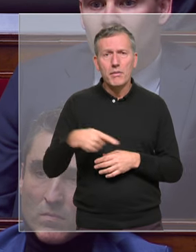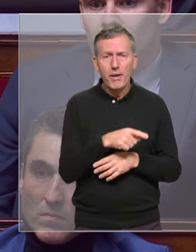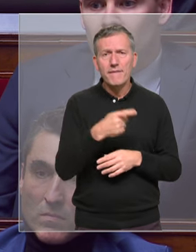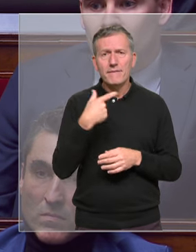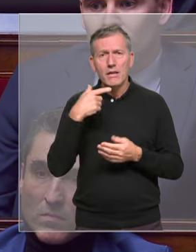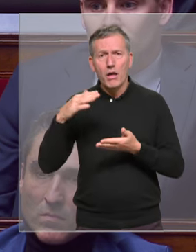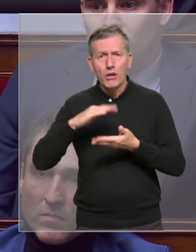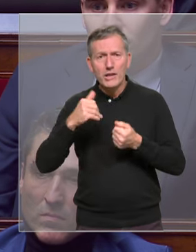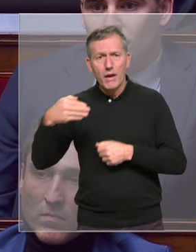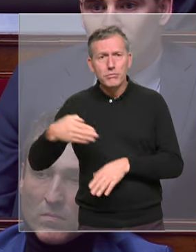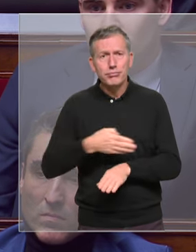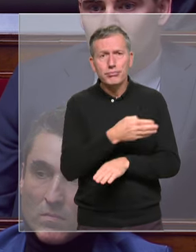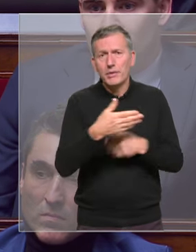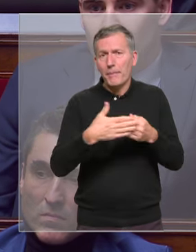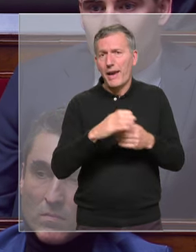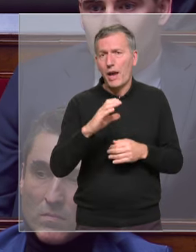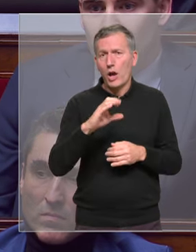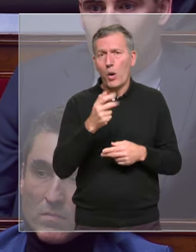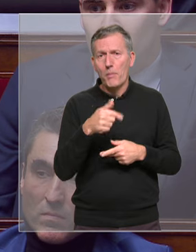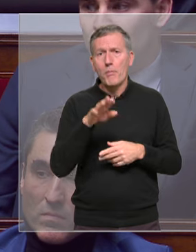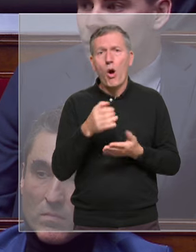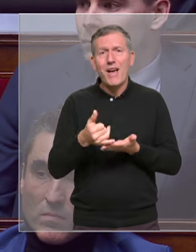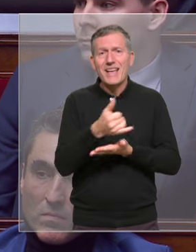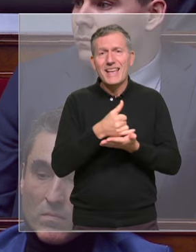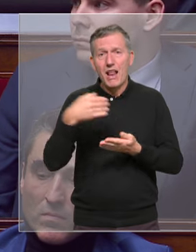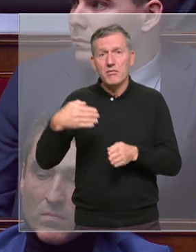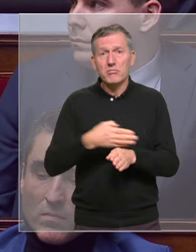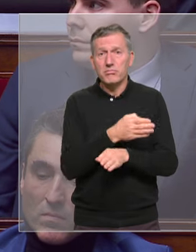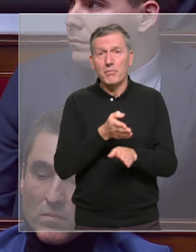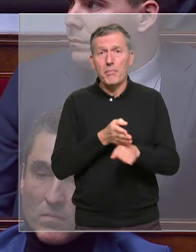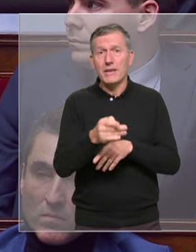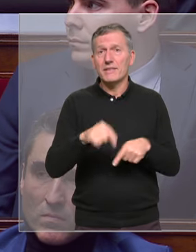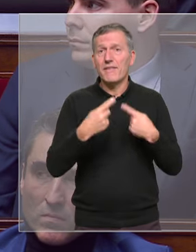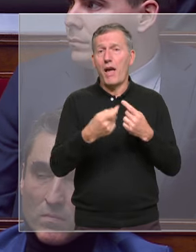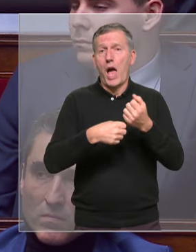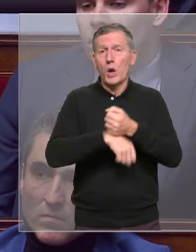migrants sur des kwassas au large des Comores. Comme si les Anjouanaises venant accoucher à